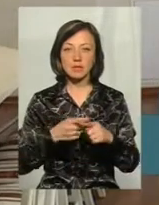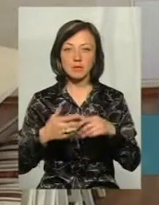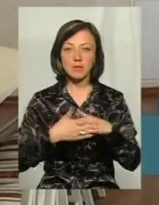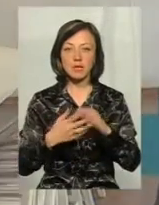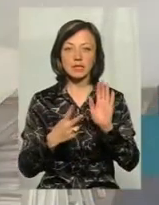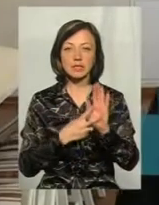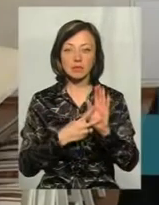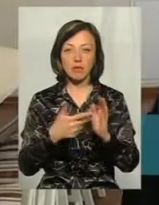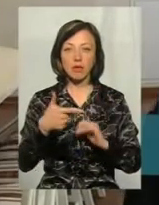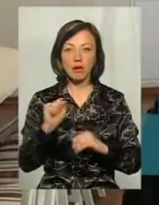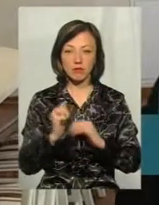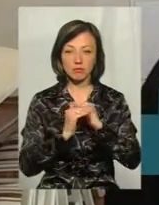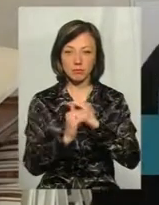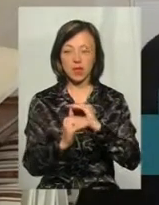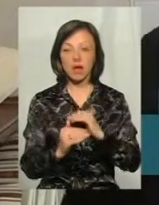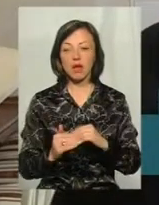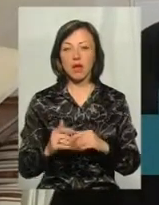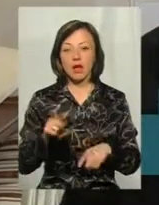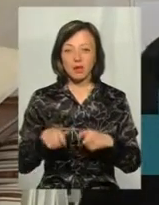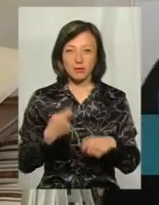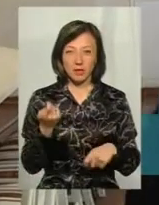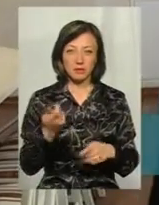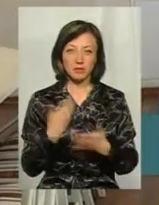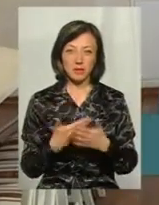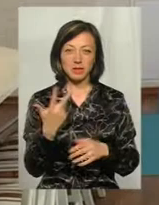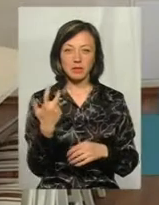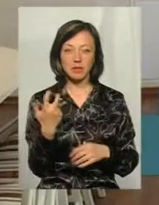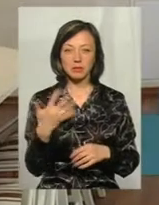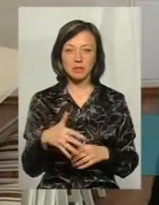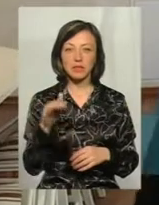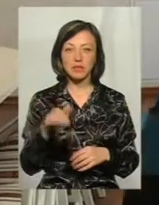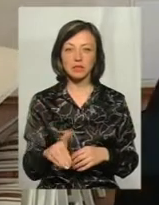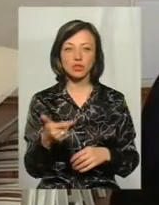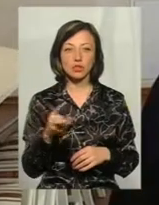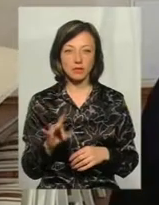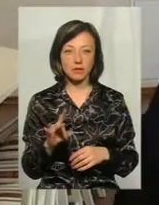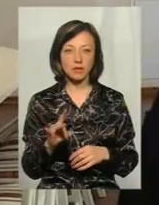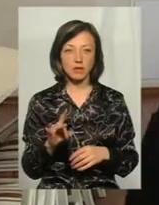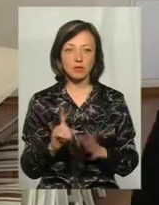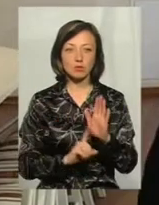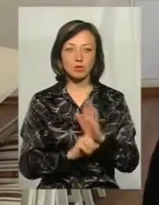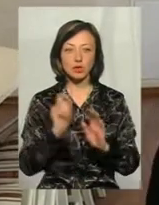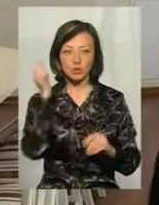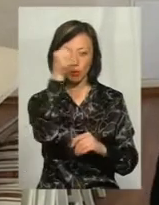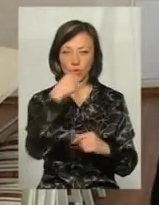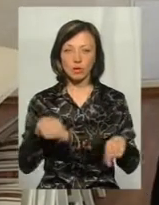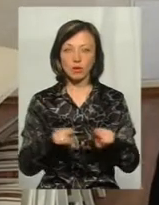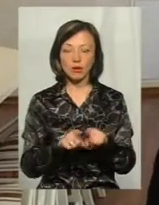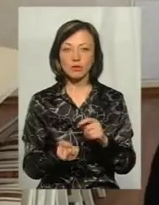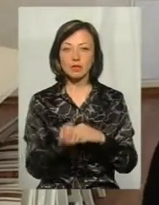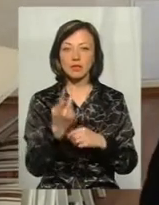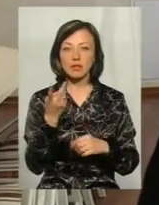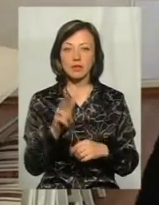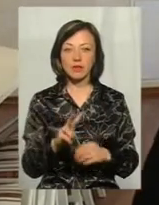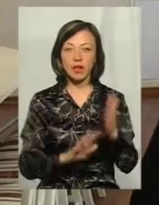7 гектар. Побічні збитки від пожеж склали орієнтовно 350 тисяч гривень. З початку року також в нас виникло 2